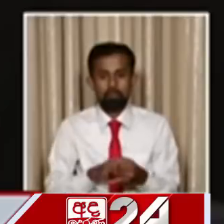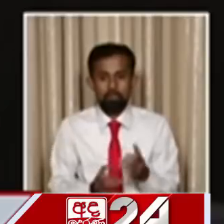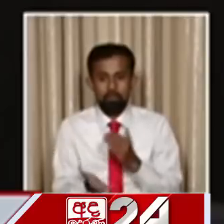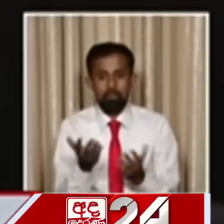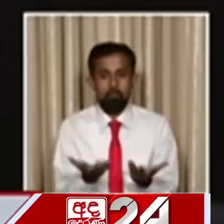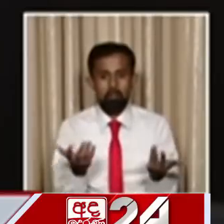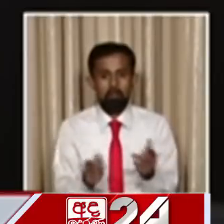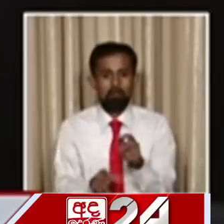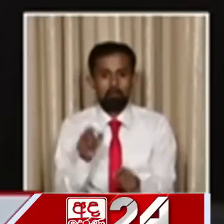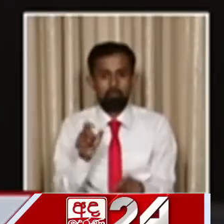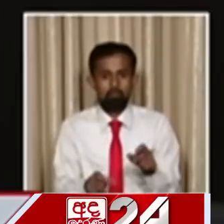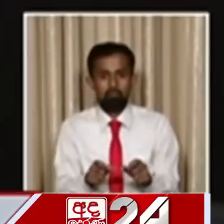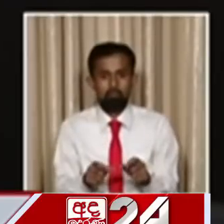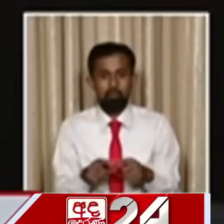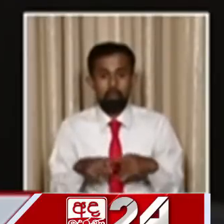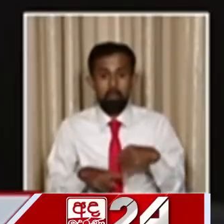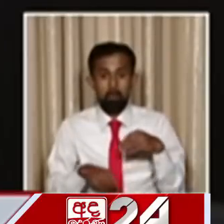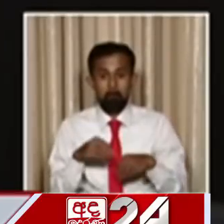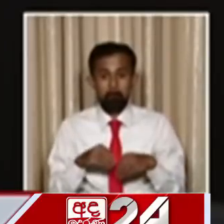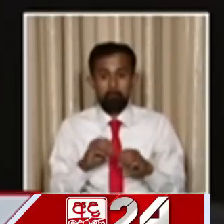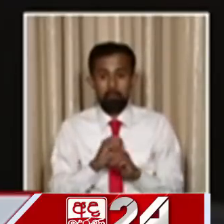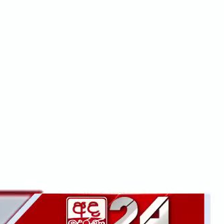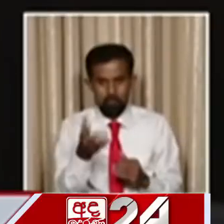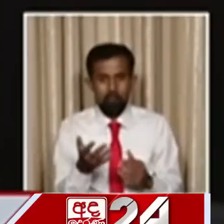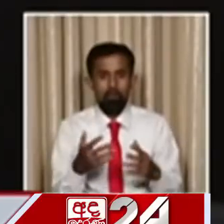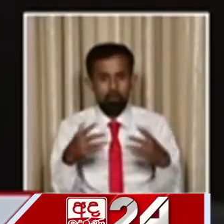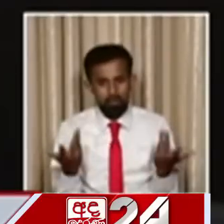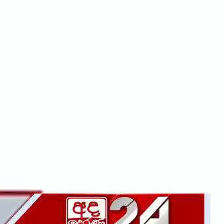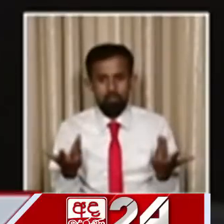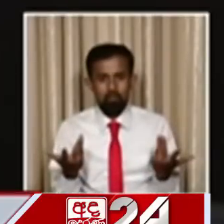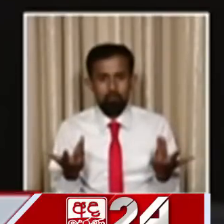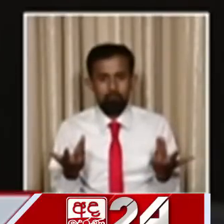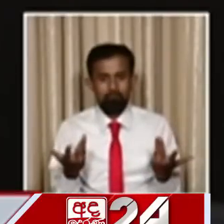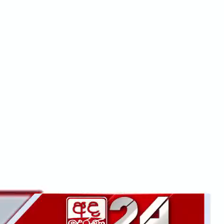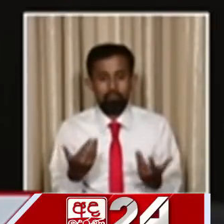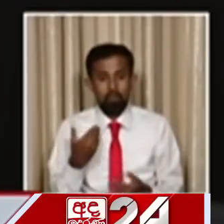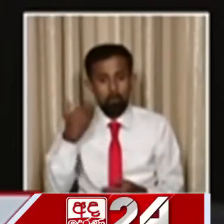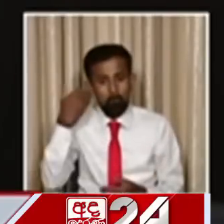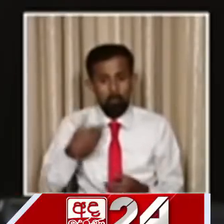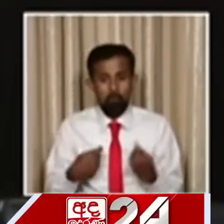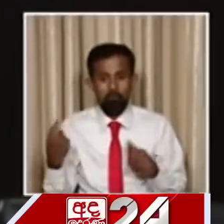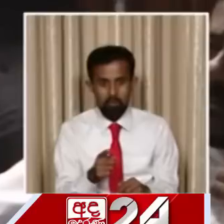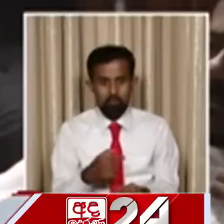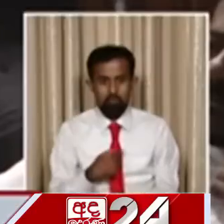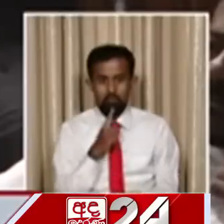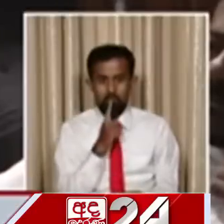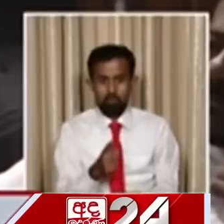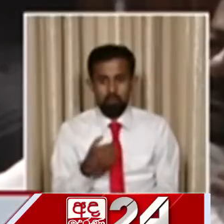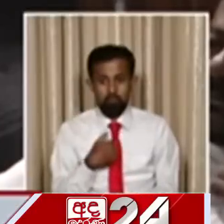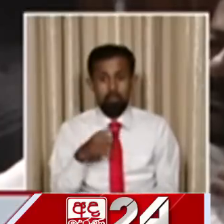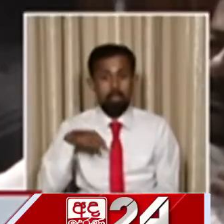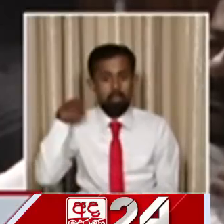වෙලා හිටපු අයට පොලිටිකල් කැම්පේන් එකක් කරන්න මාතෘකාවක් ආවා. මේ මොකද්ද කරේ? මිනි විකුණලා දේශපාලනය කරා. මම